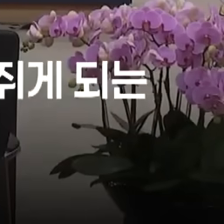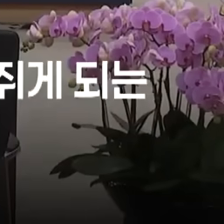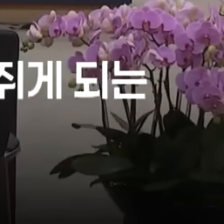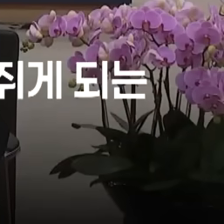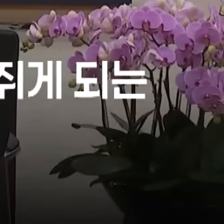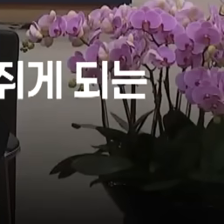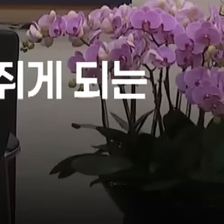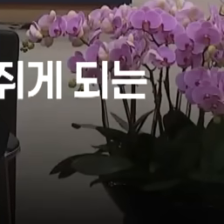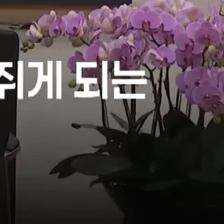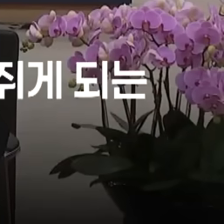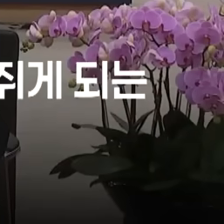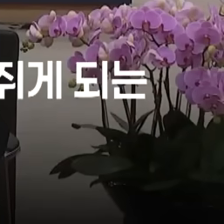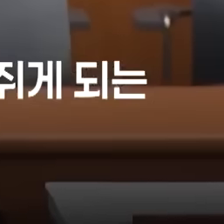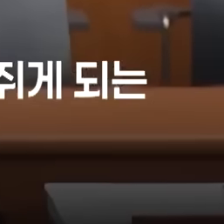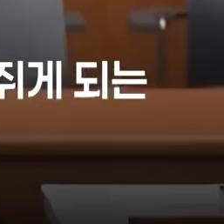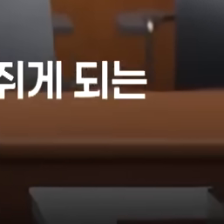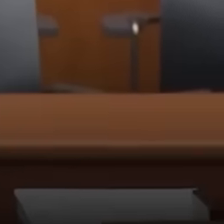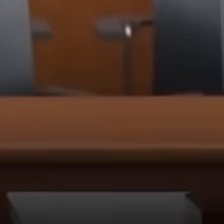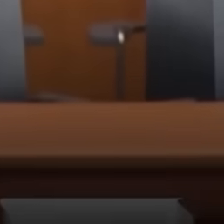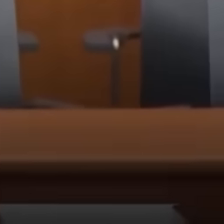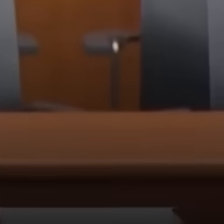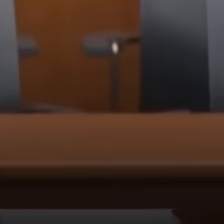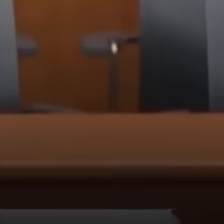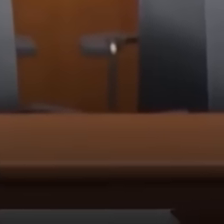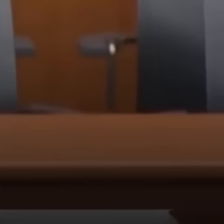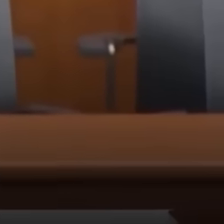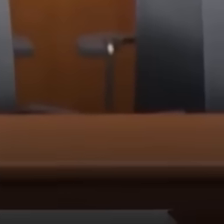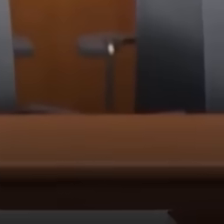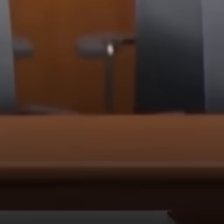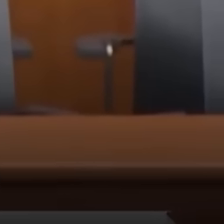돈은 월 28만 원에 그칠 수도 있습니다.